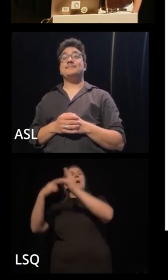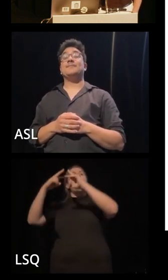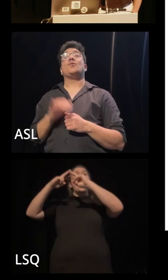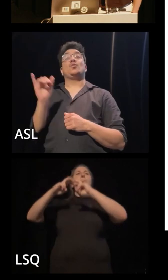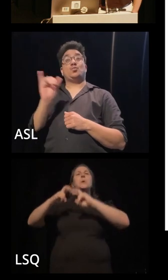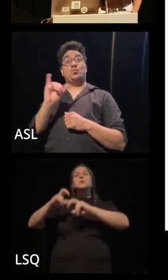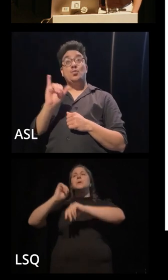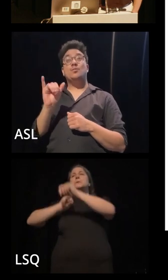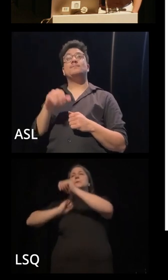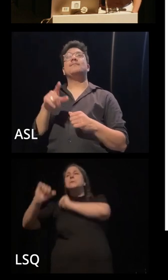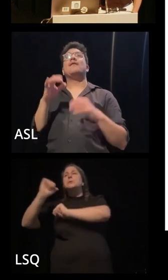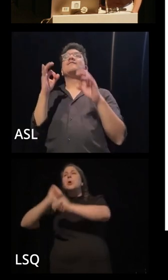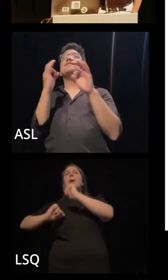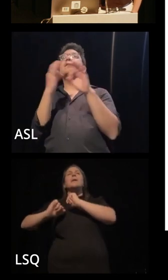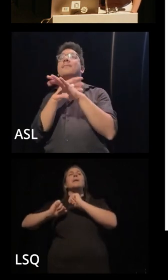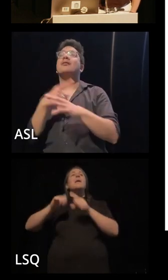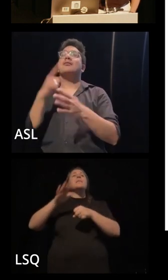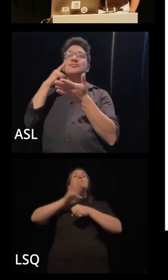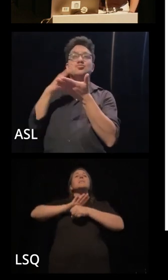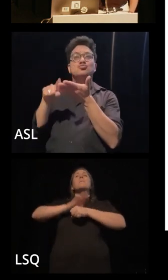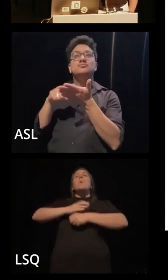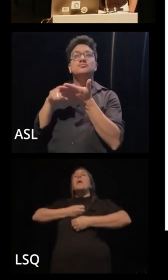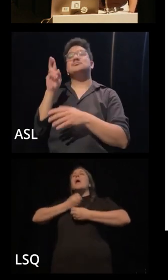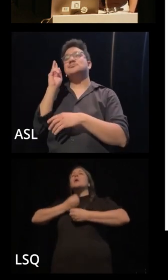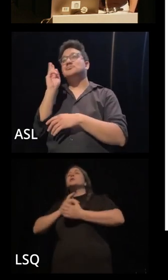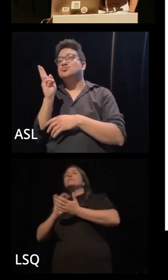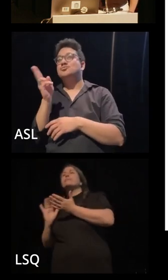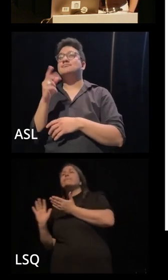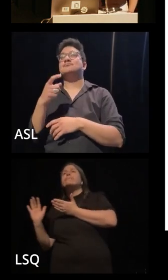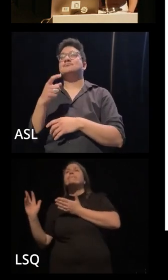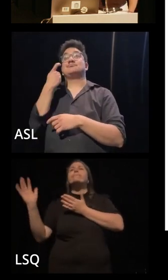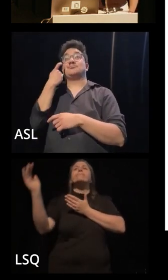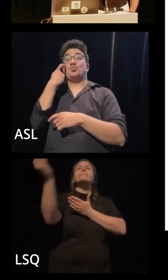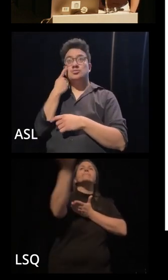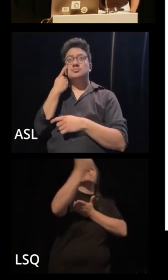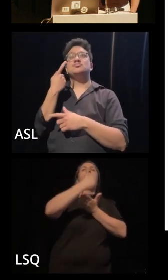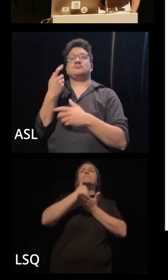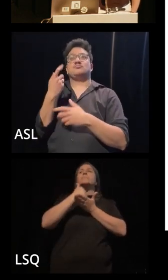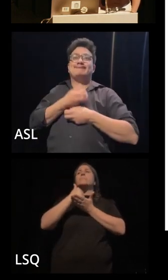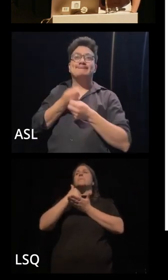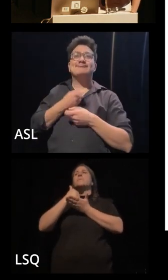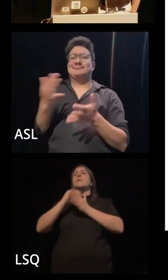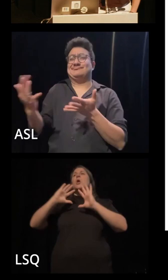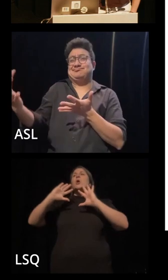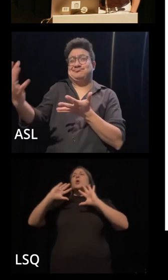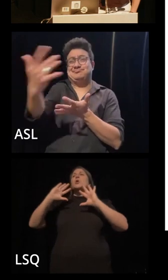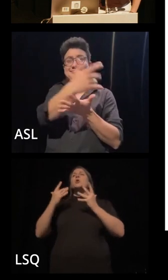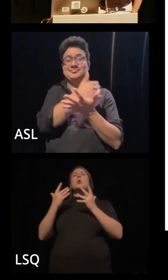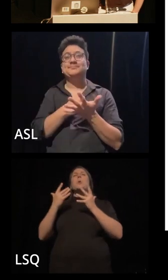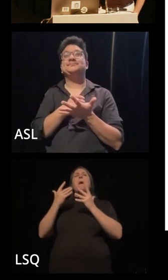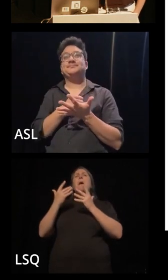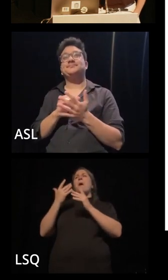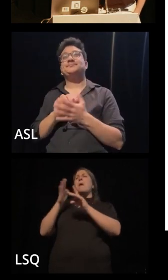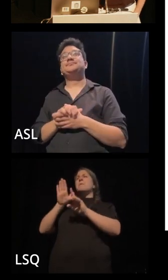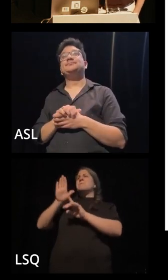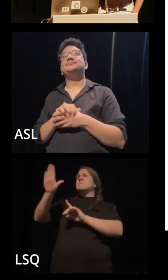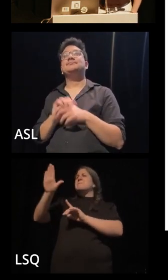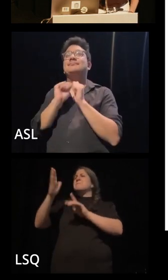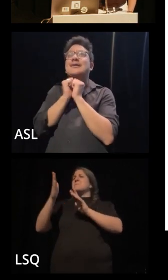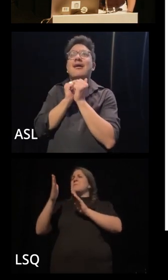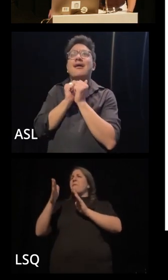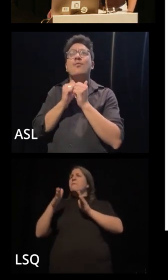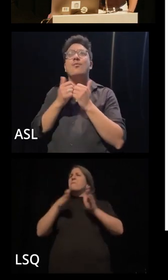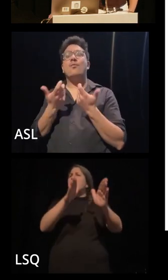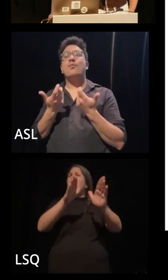la collecte de témoignages oraux et de la perception personnelle du fleuve dans sa dimension symbolique et